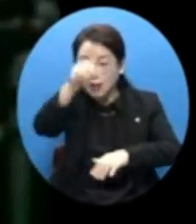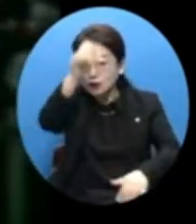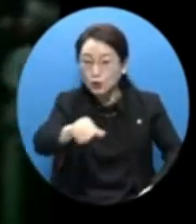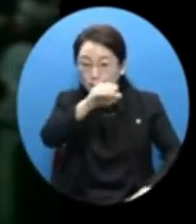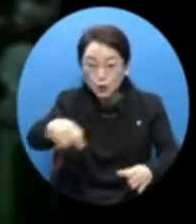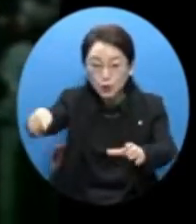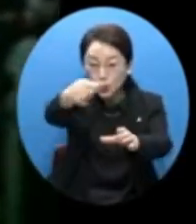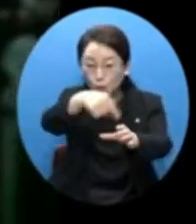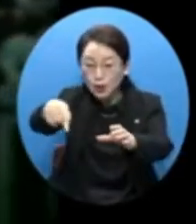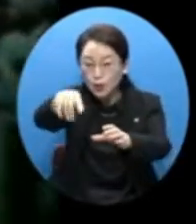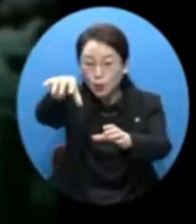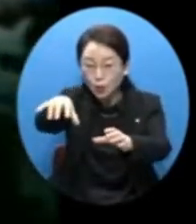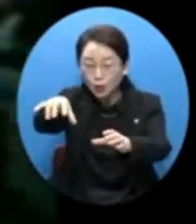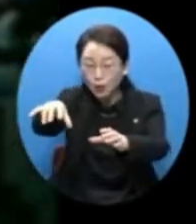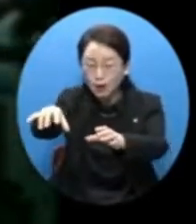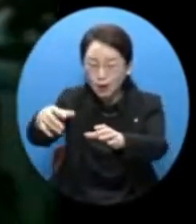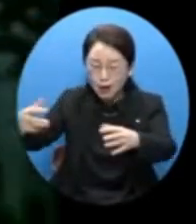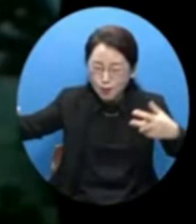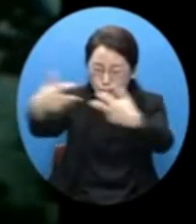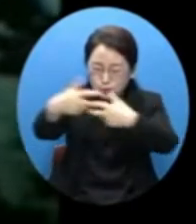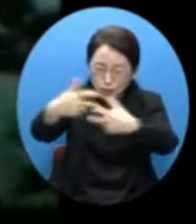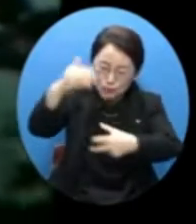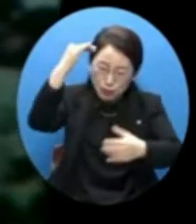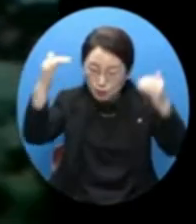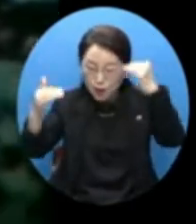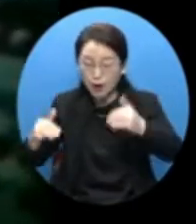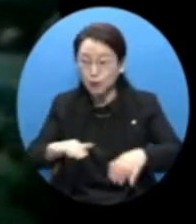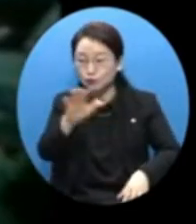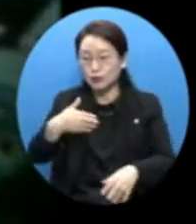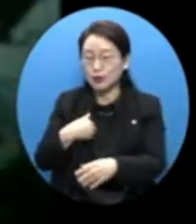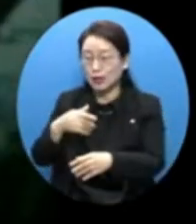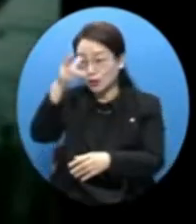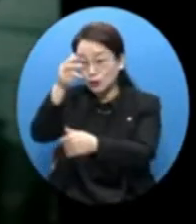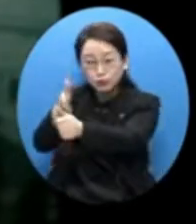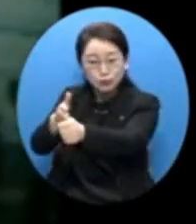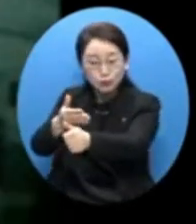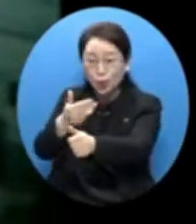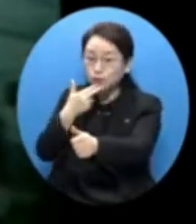막혀서 교통이 마비되어 우리가 부탁하지도 않았는데 경찰서에서